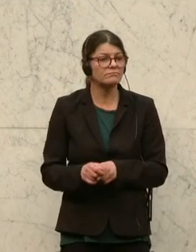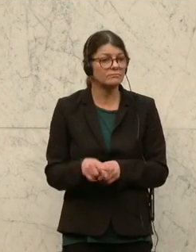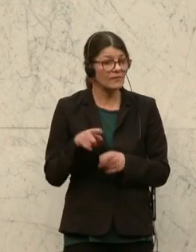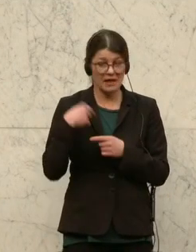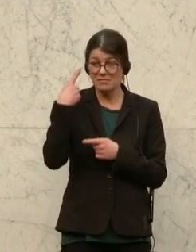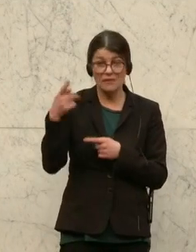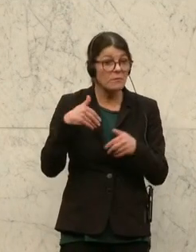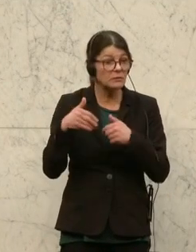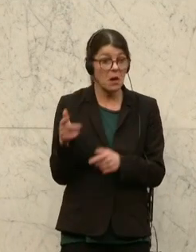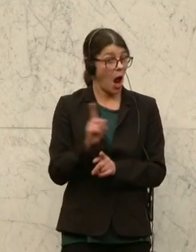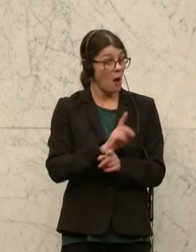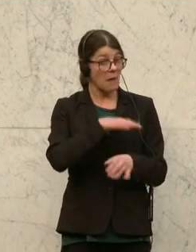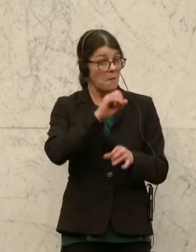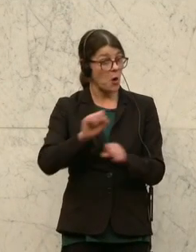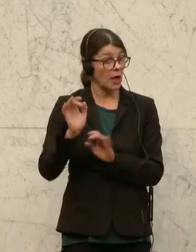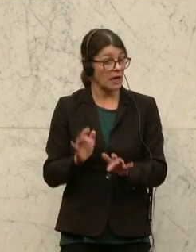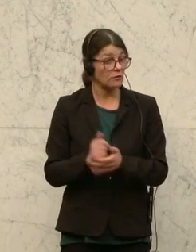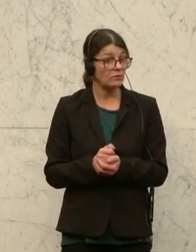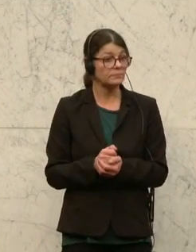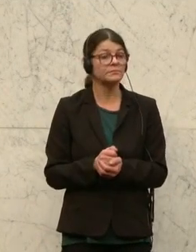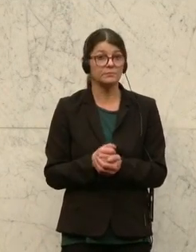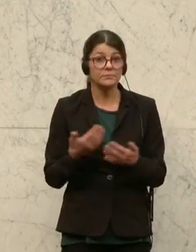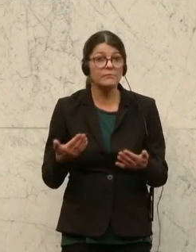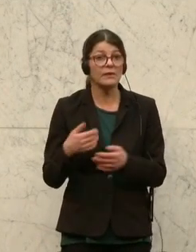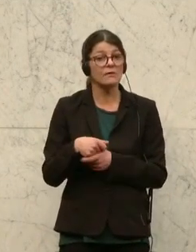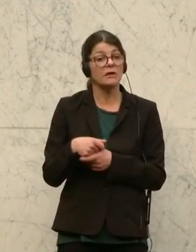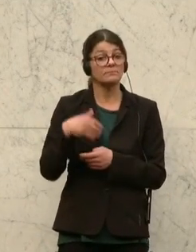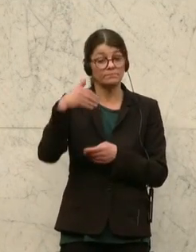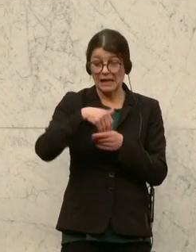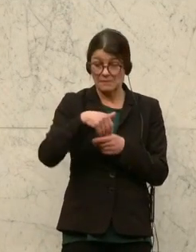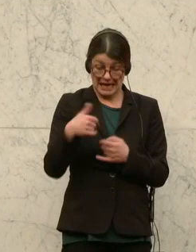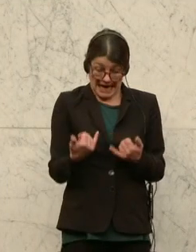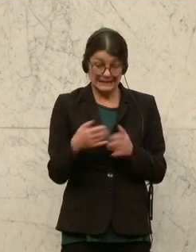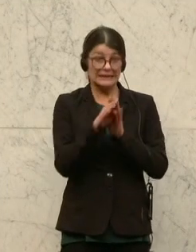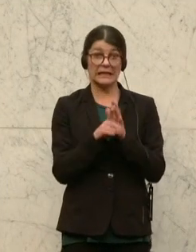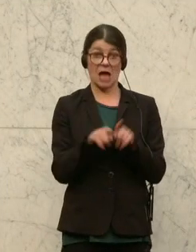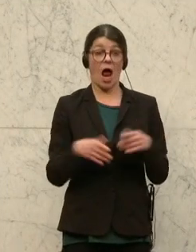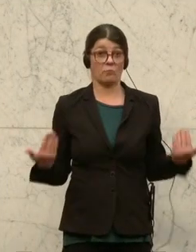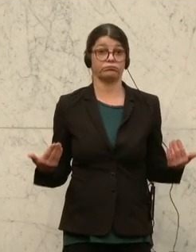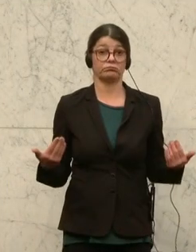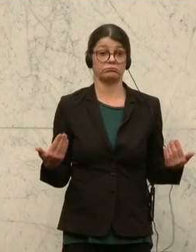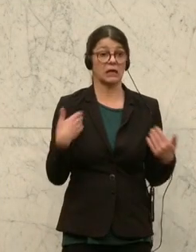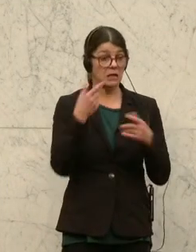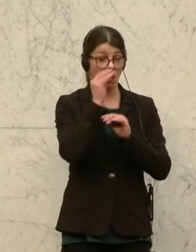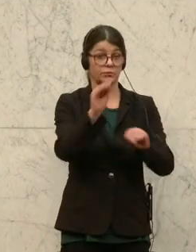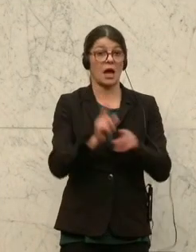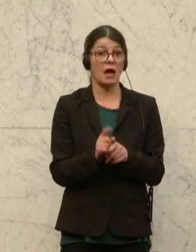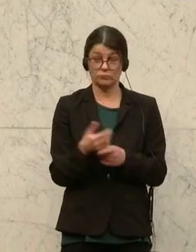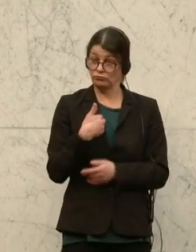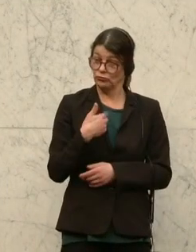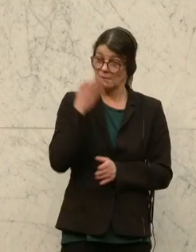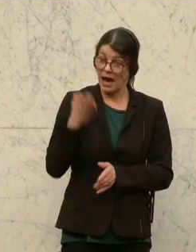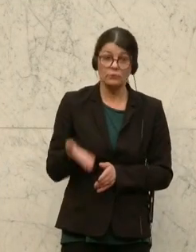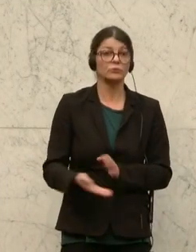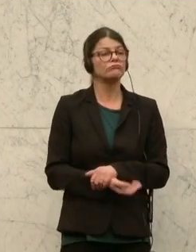schon weitere Möglichkeiten, im bestehenden Gesetz auch. Also ich darf Ihnen sagen, dass in unserem Haus